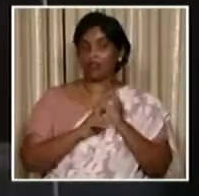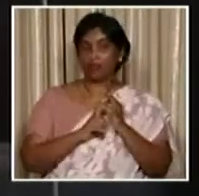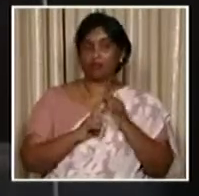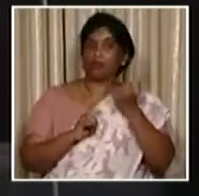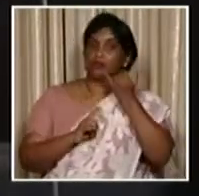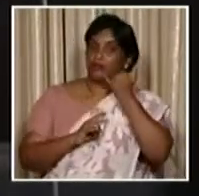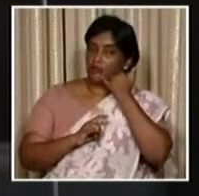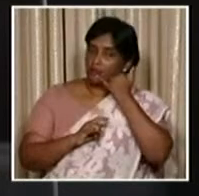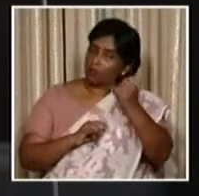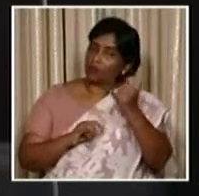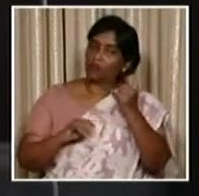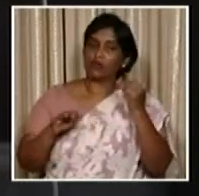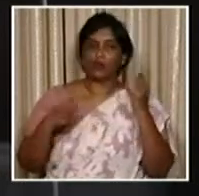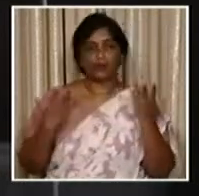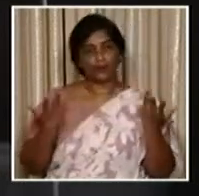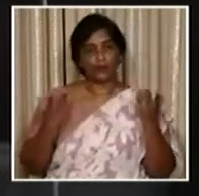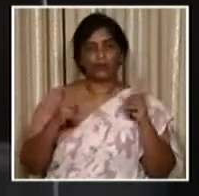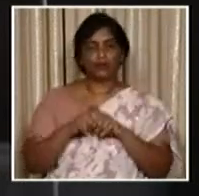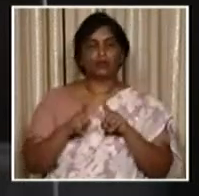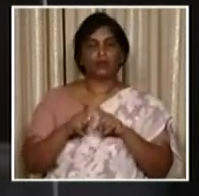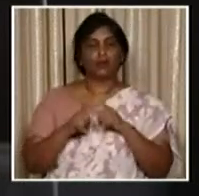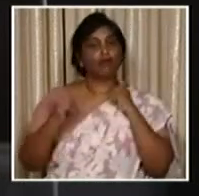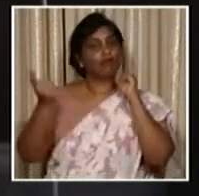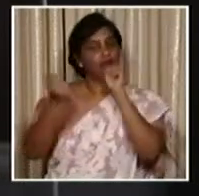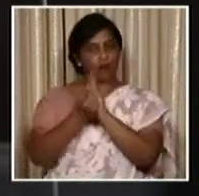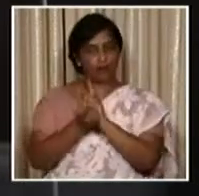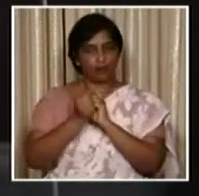ikko durakatane katakanno, evanatang hu